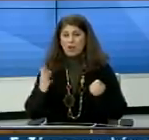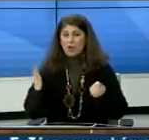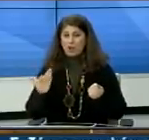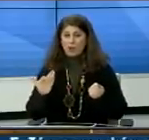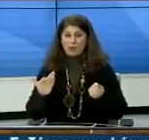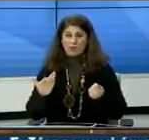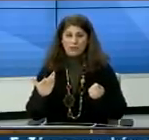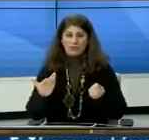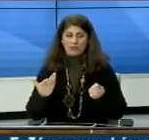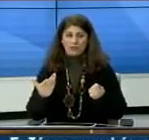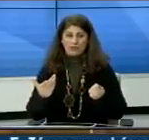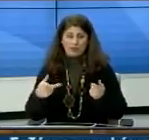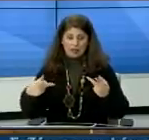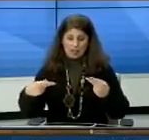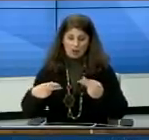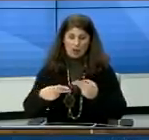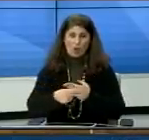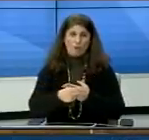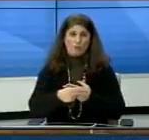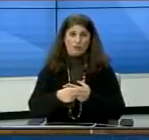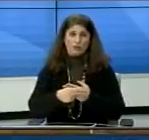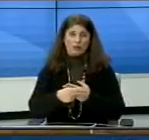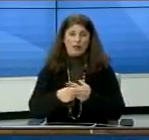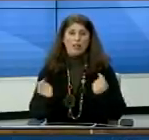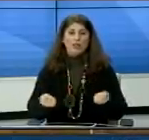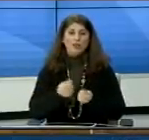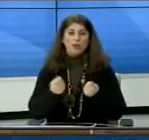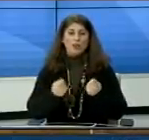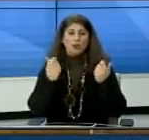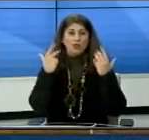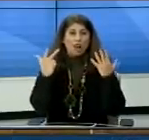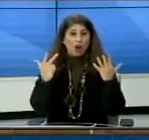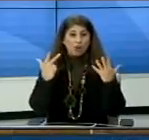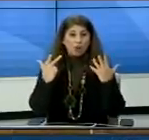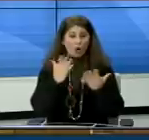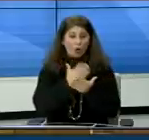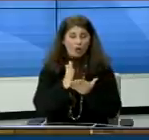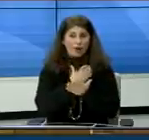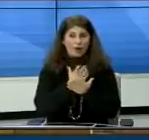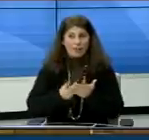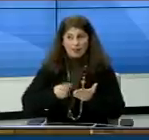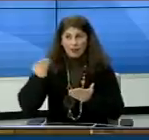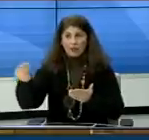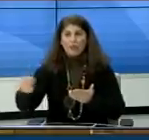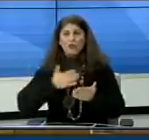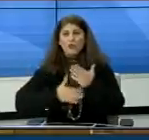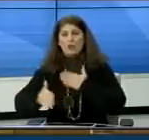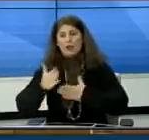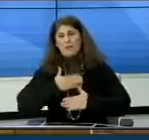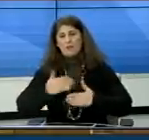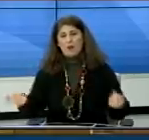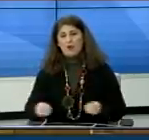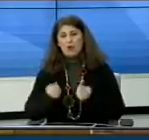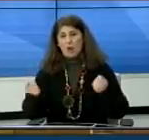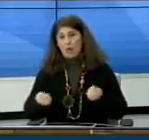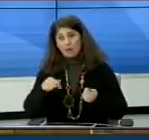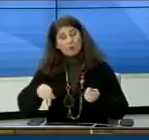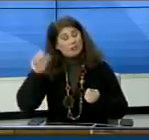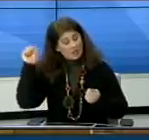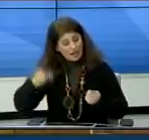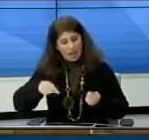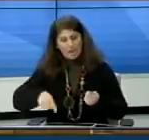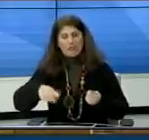κόψατε, πετσοκόψατε το έργο στα 8 για να μπορέσετε να το δώσετε στους αγαπημένους σας εργολάβους. Και ναι, αυτή η